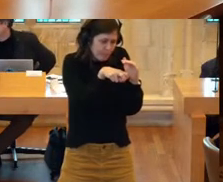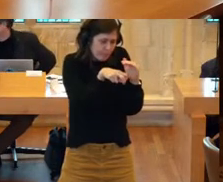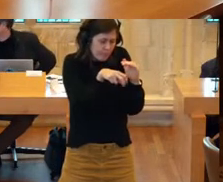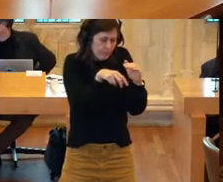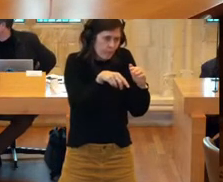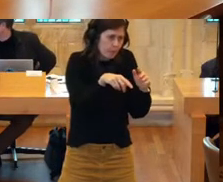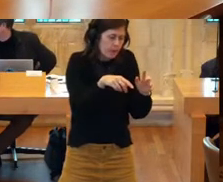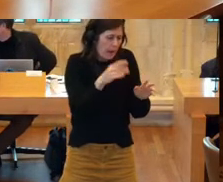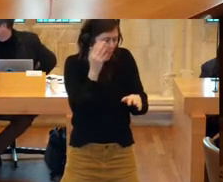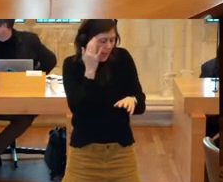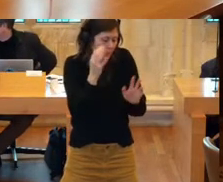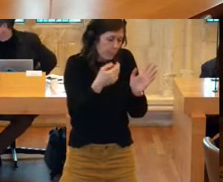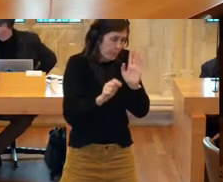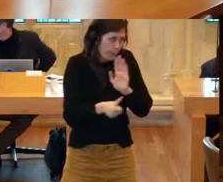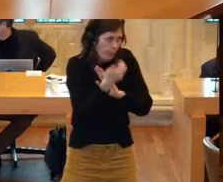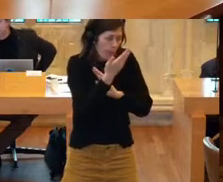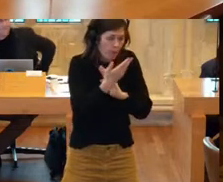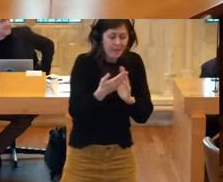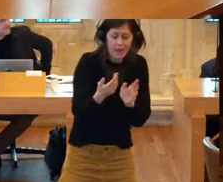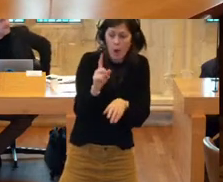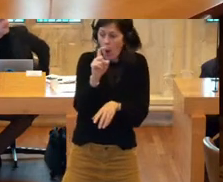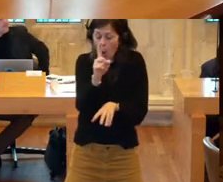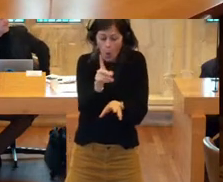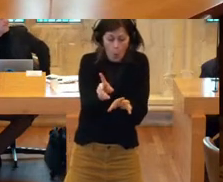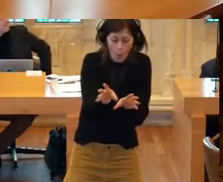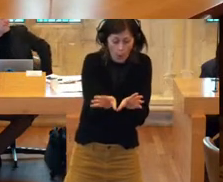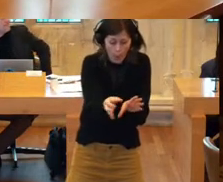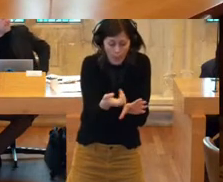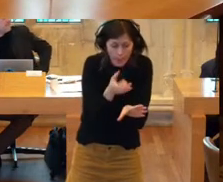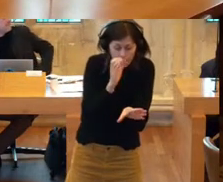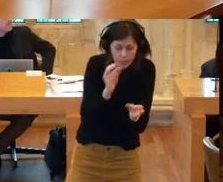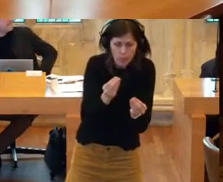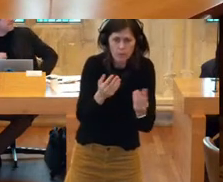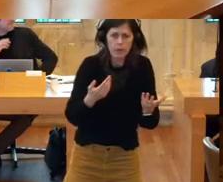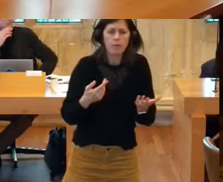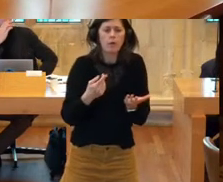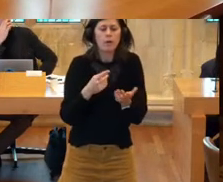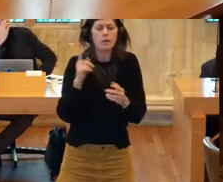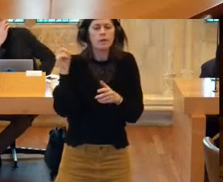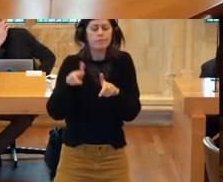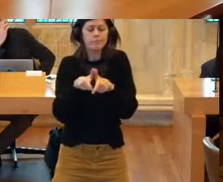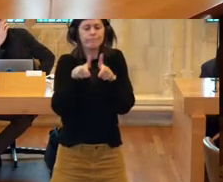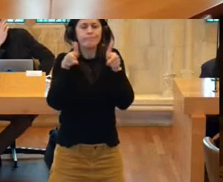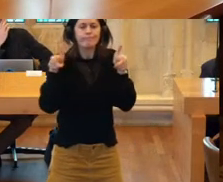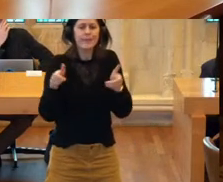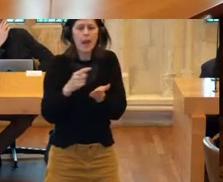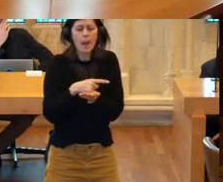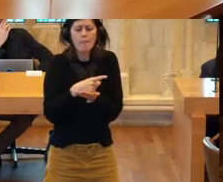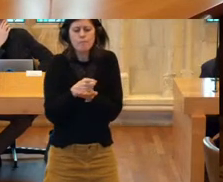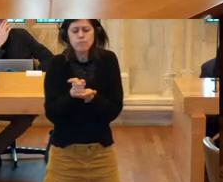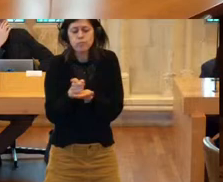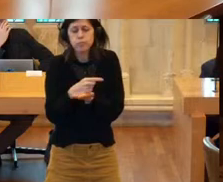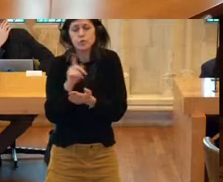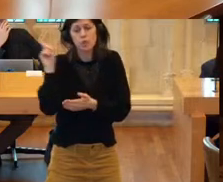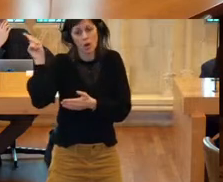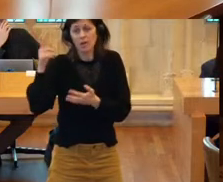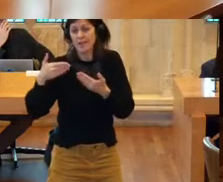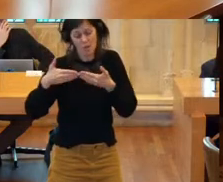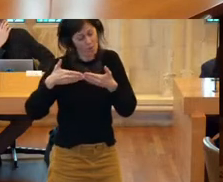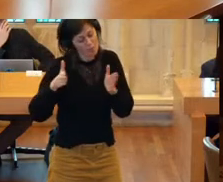point d'eau, mais dans la mesure où, encore une fois, je répète que quotidiennement, la boussole est ouverte et permet